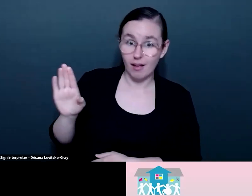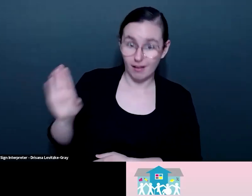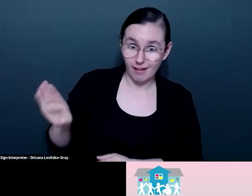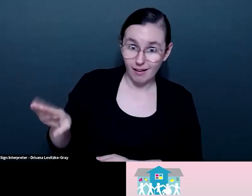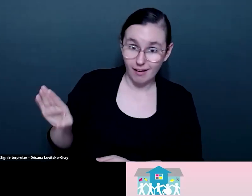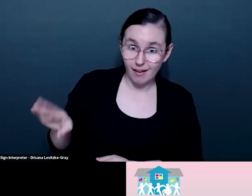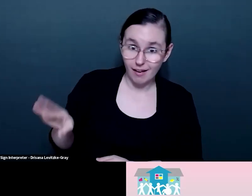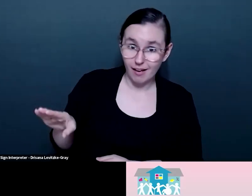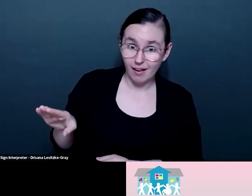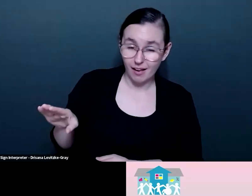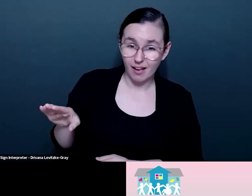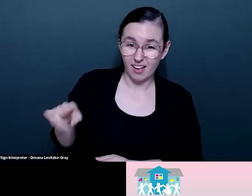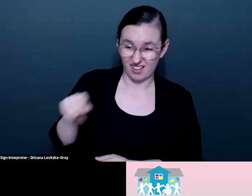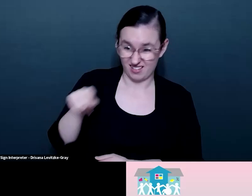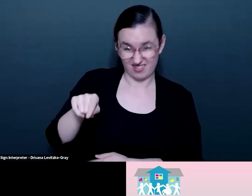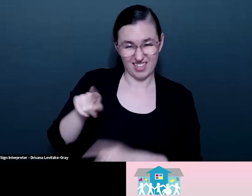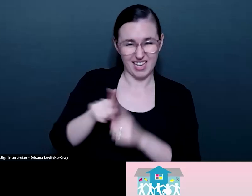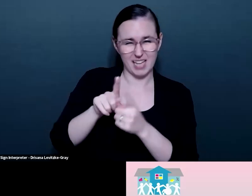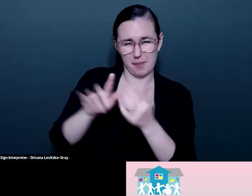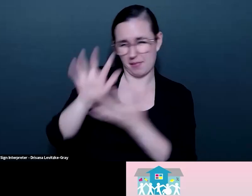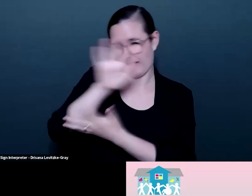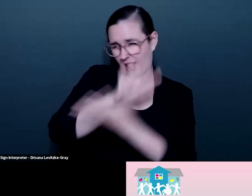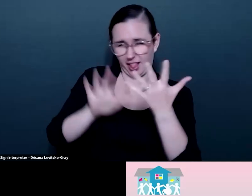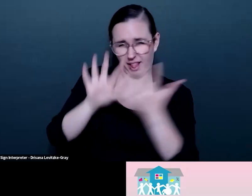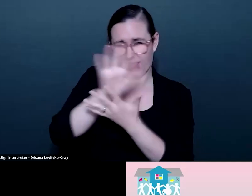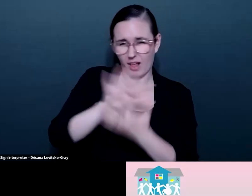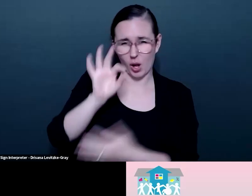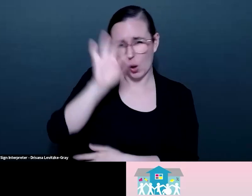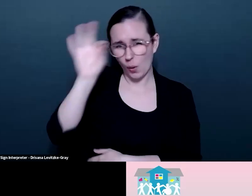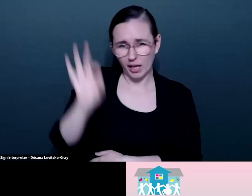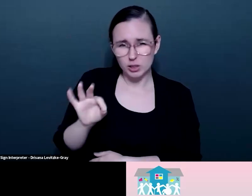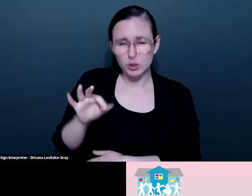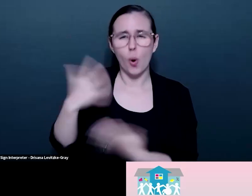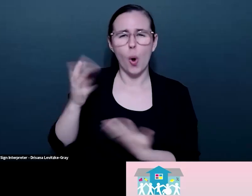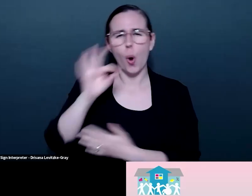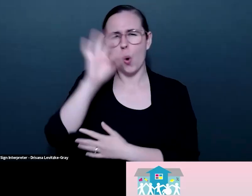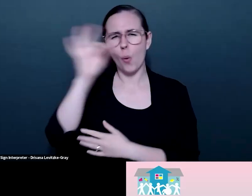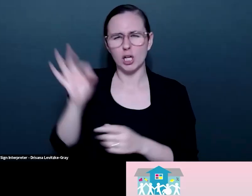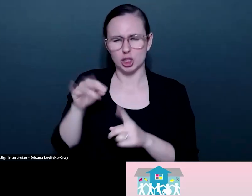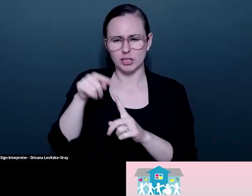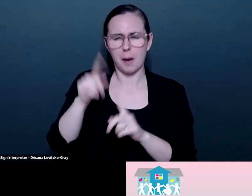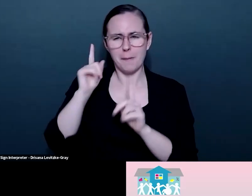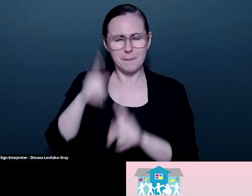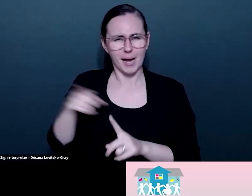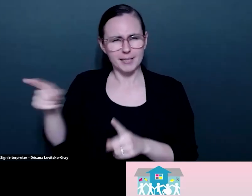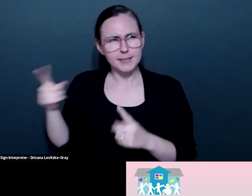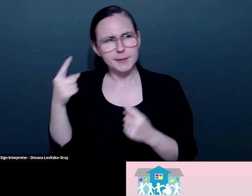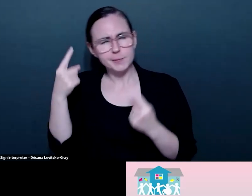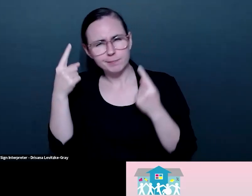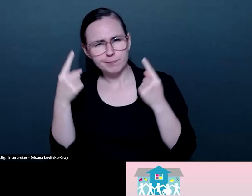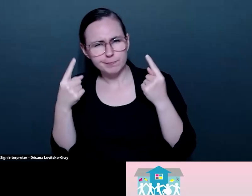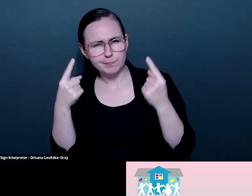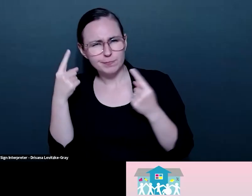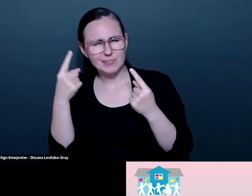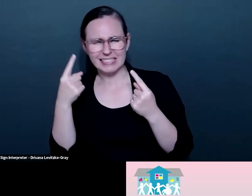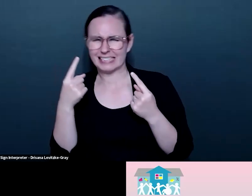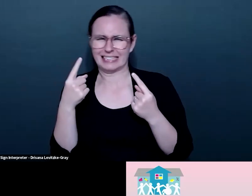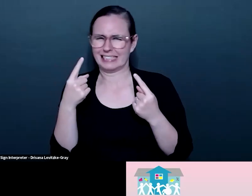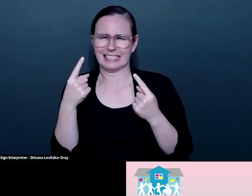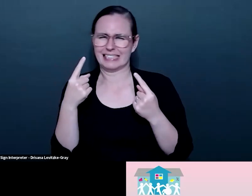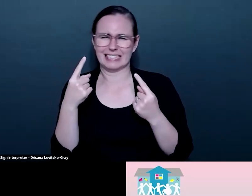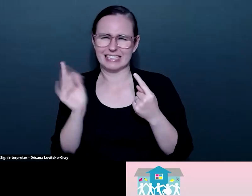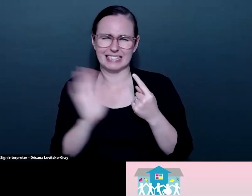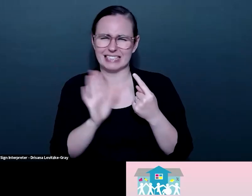avoir des informations hypothétiques parce qu'on n'a pas assez vraiment de données chez